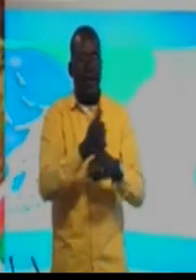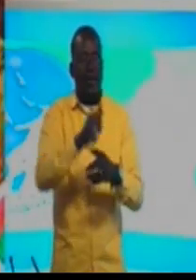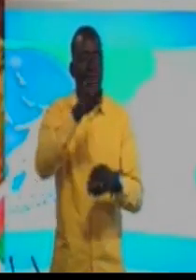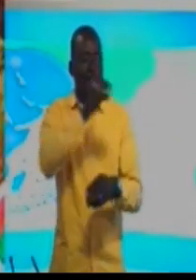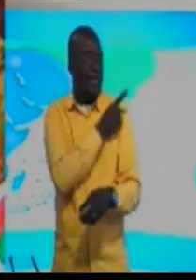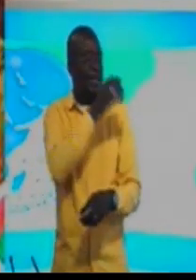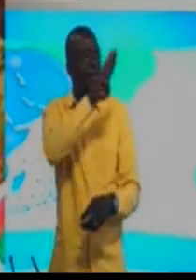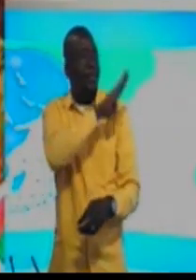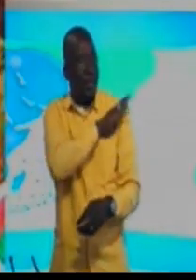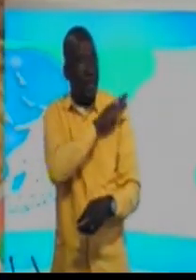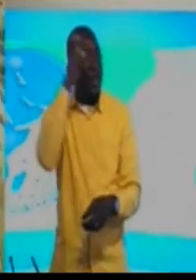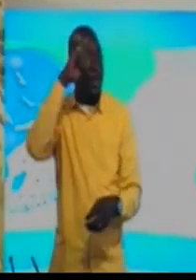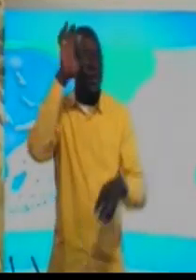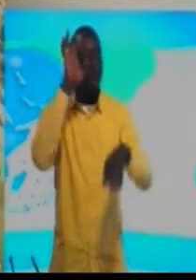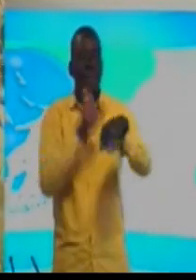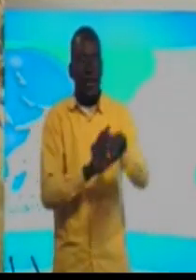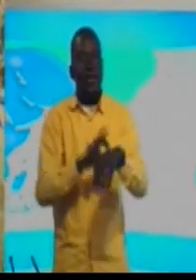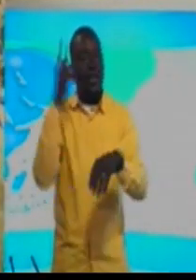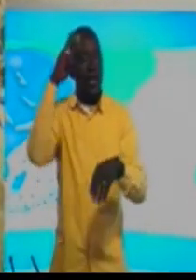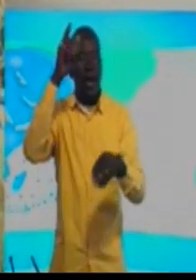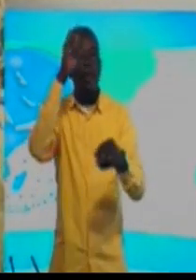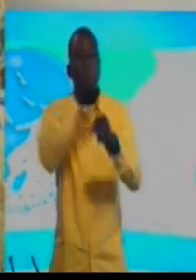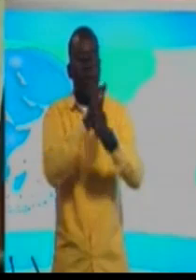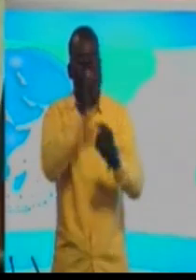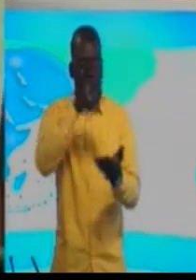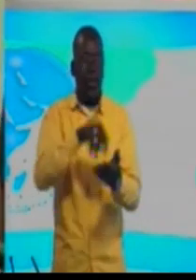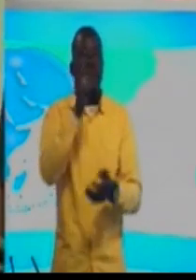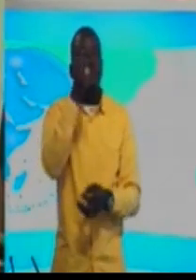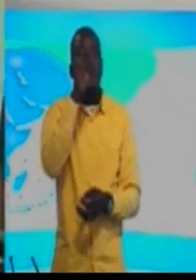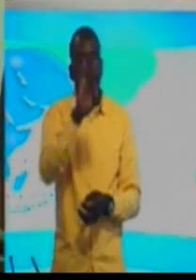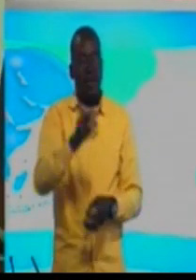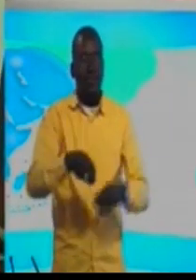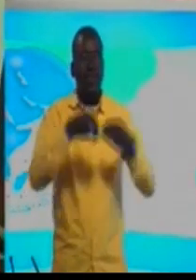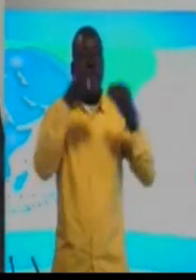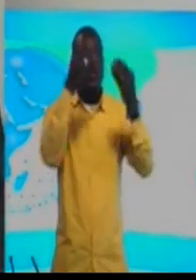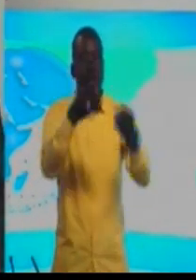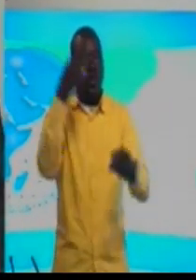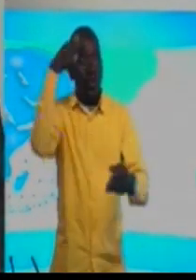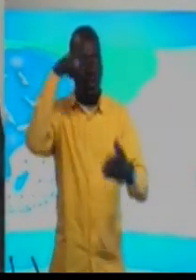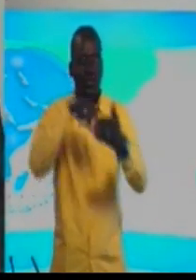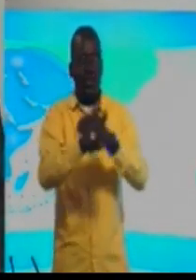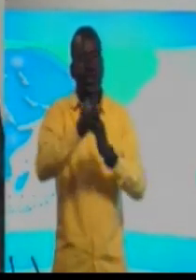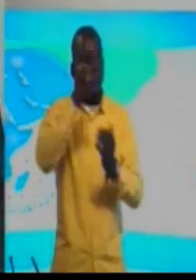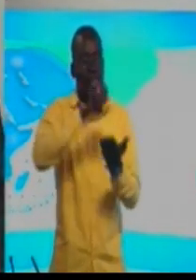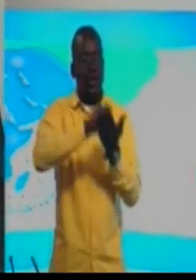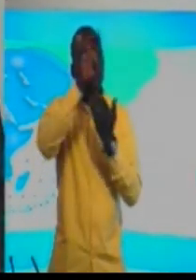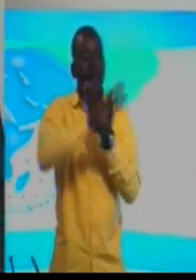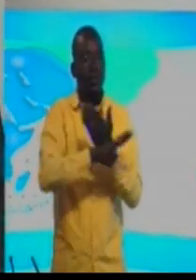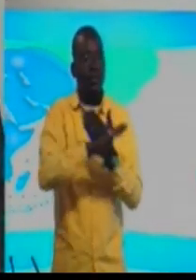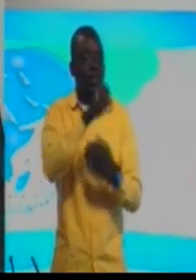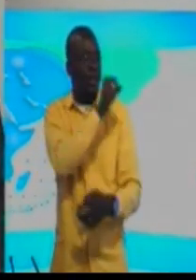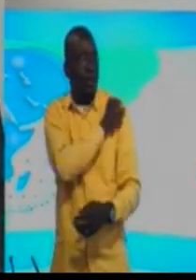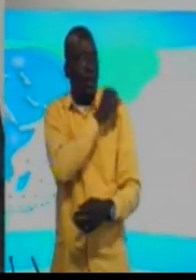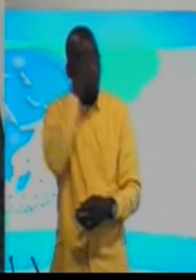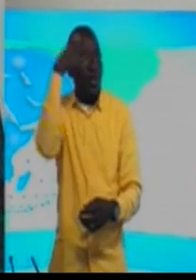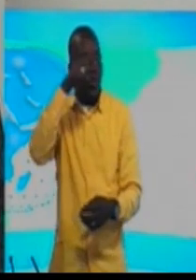pour tentative de déstabilisation et finalement inculpée en 2019 pour offre non agréée de putsch, et Safiatou Lopez, inculpée